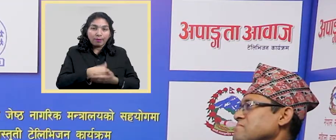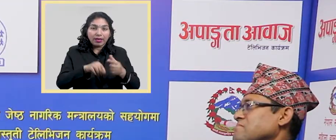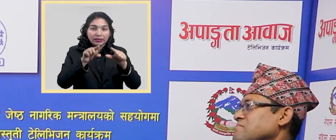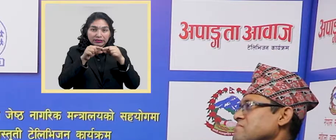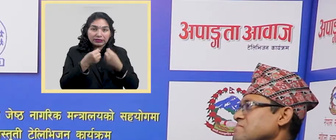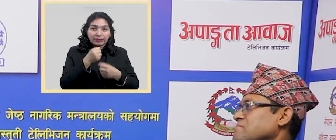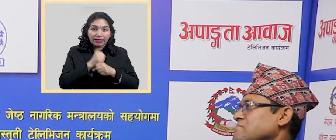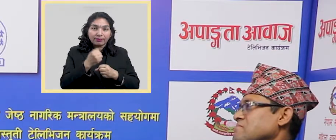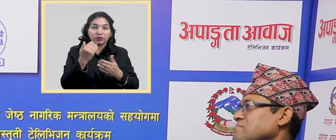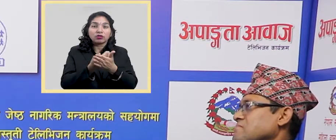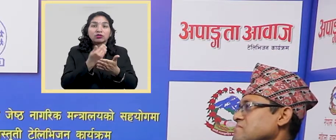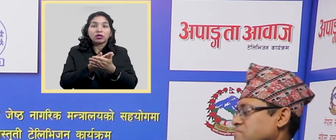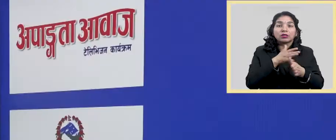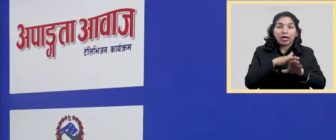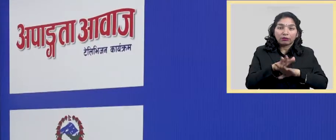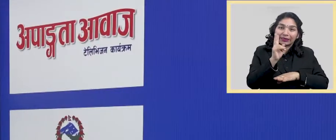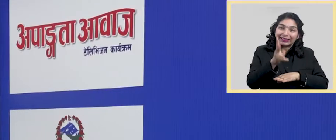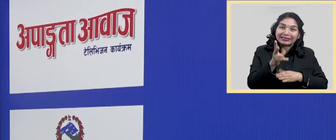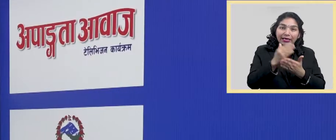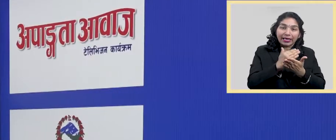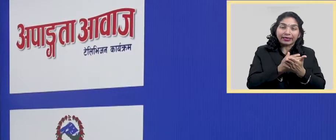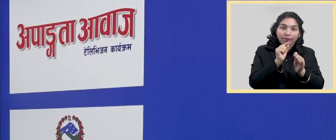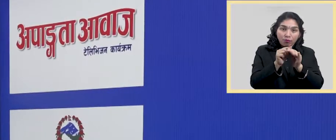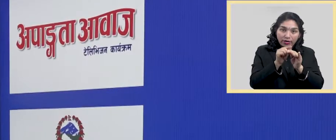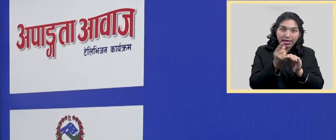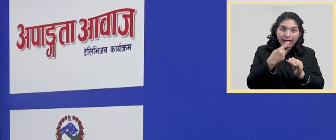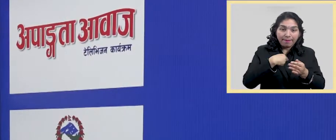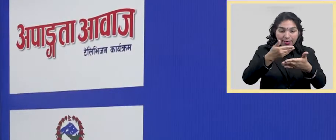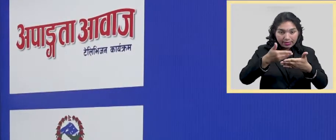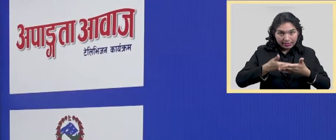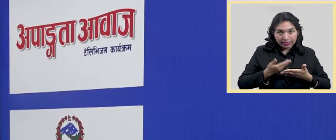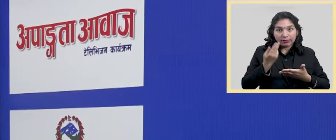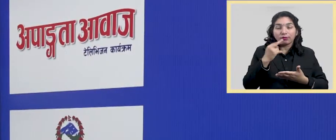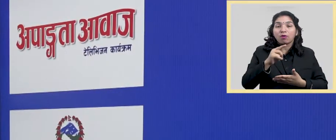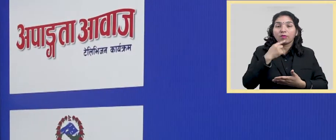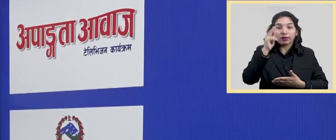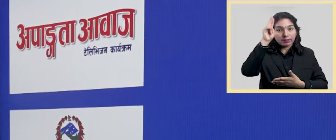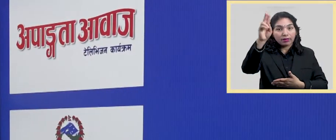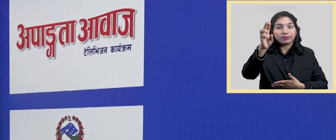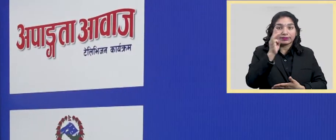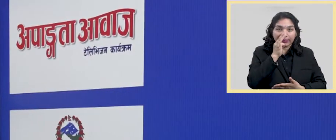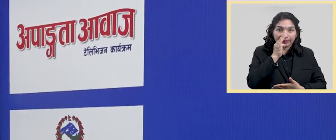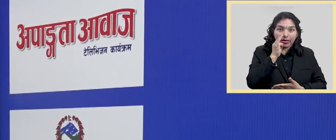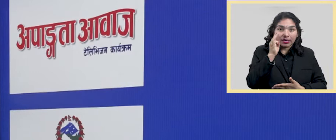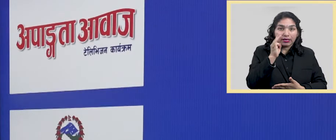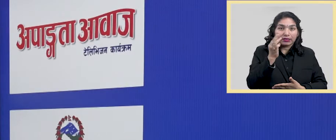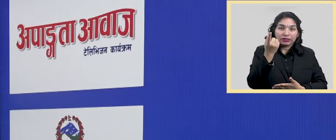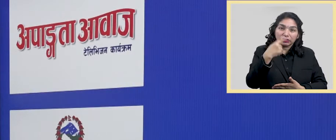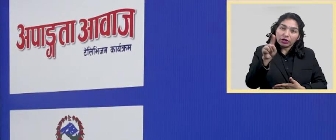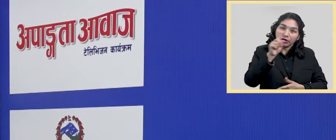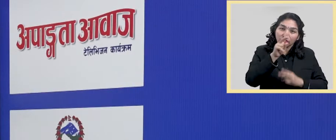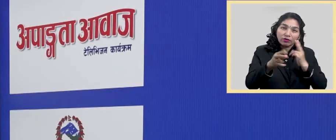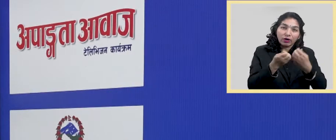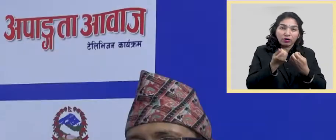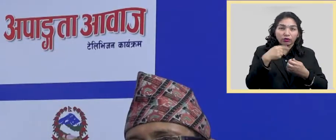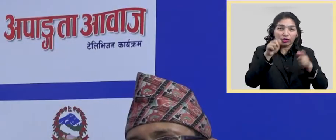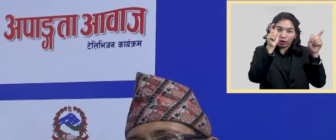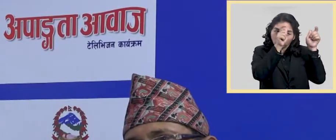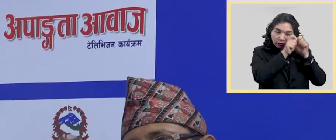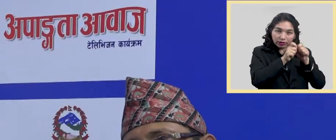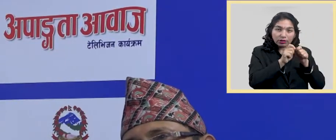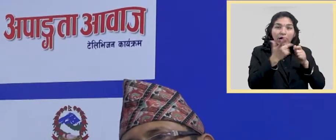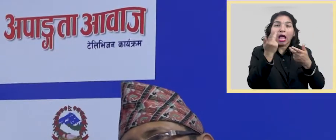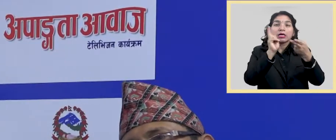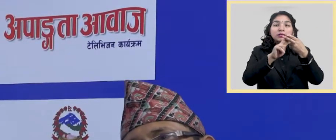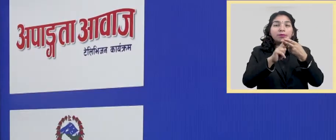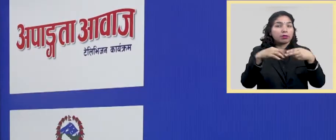अपाङ्गताका क्षेत्रमा काम गर्ने संस्थाहरूले यस्तो कार्यक्रमहरू चाहिँ बनाएर हामीलाई ल्याइदिनु भयो भने भोलिका दिनमा एकदमै सही कुरा गर्नुभयो. यो कति लुकेर बसेका